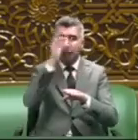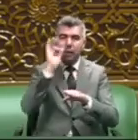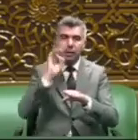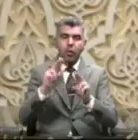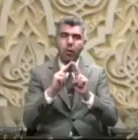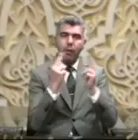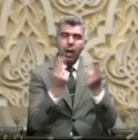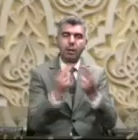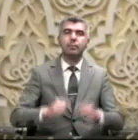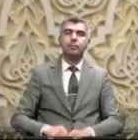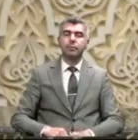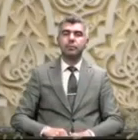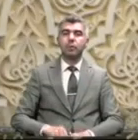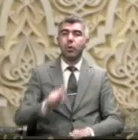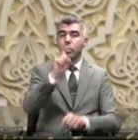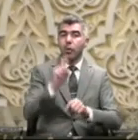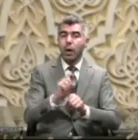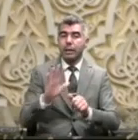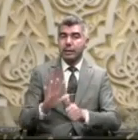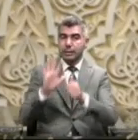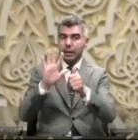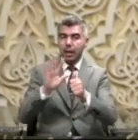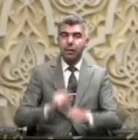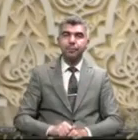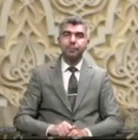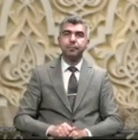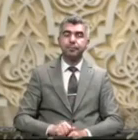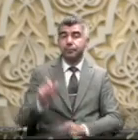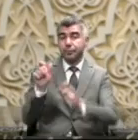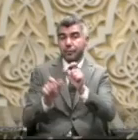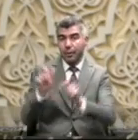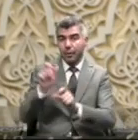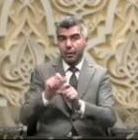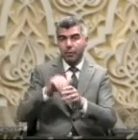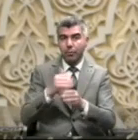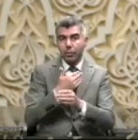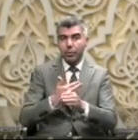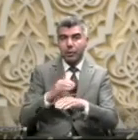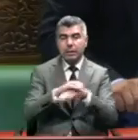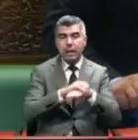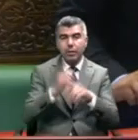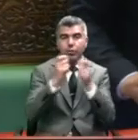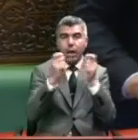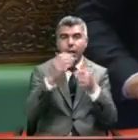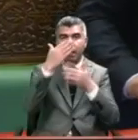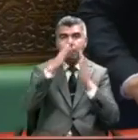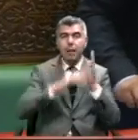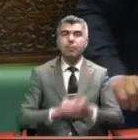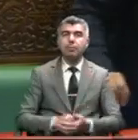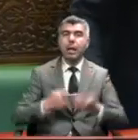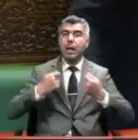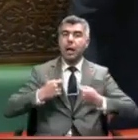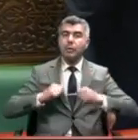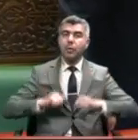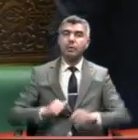ودوليا شكرا السؤال الان السادس احد افراد الفريق الاتحاد العام لمقاولات المغرب السيد الرئيس